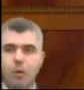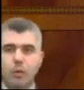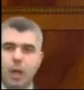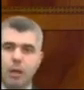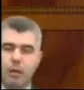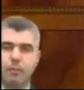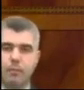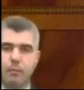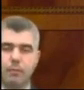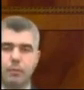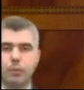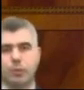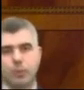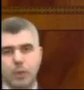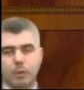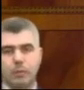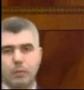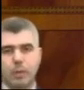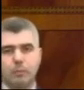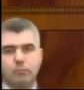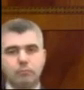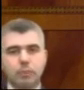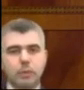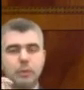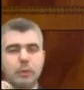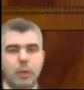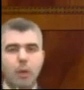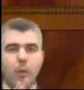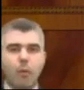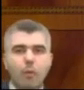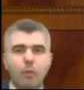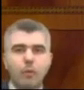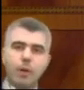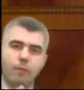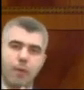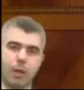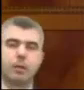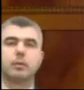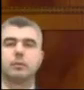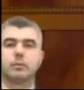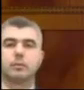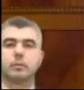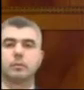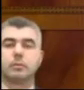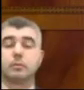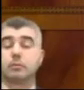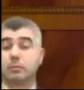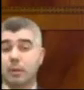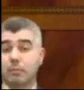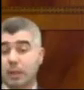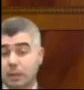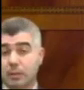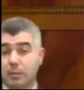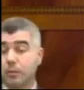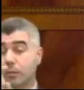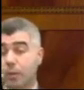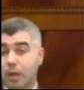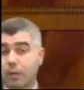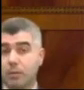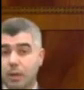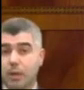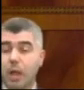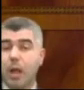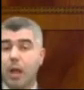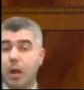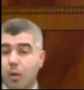رأس المال البشري سيكون الأمر الرئيسي لمواجهة كل التحديات، وبالتالي فإن